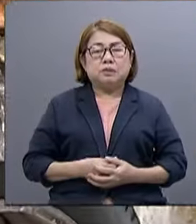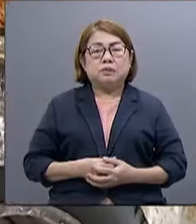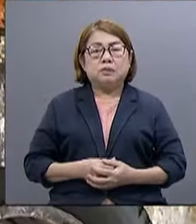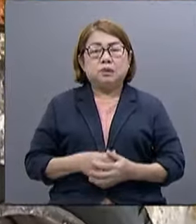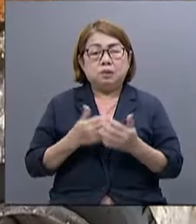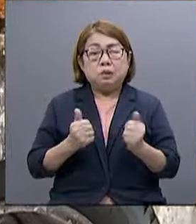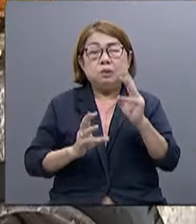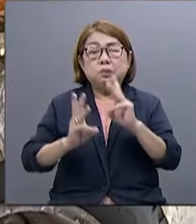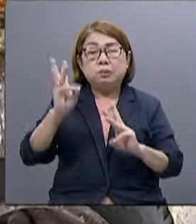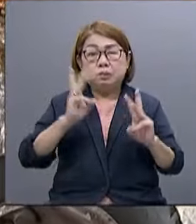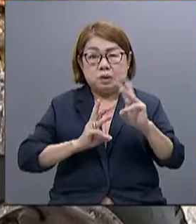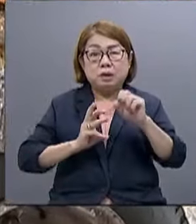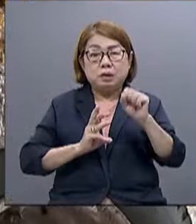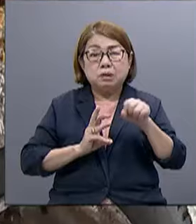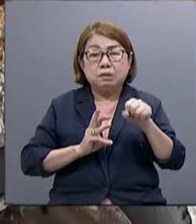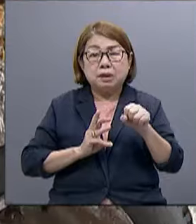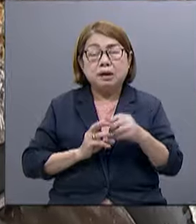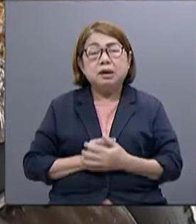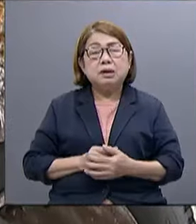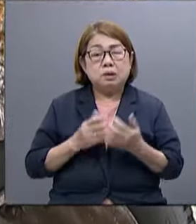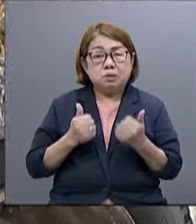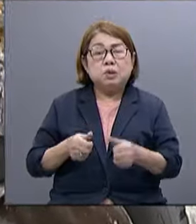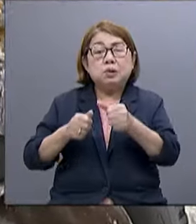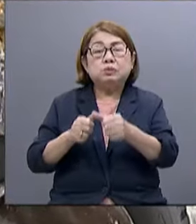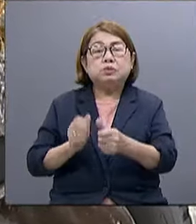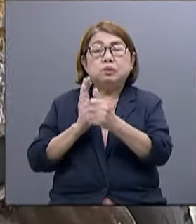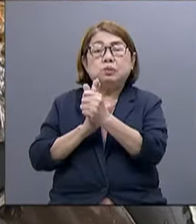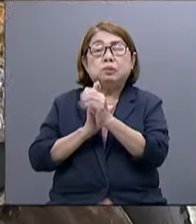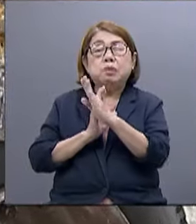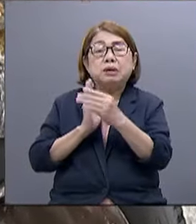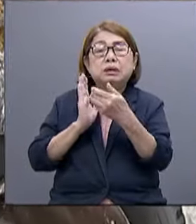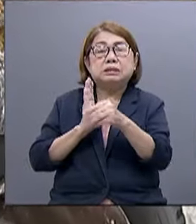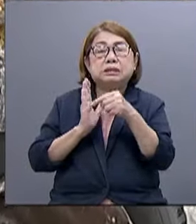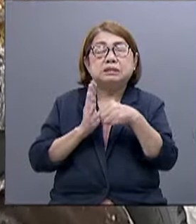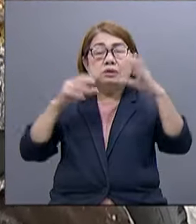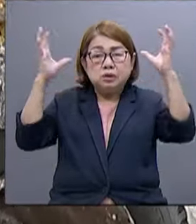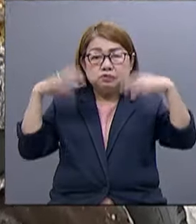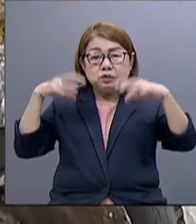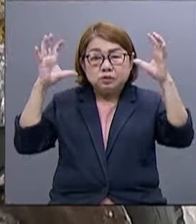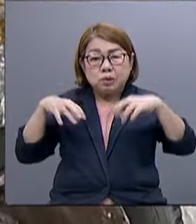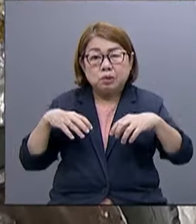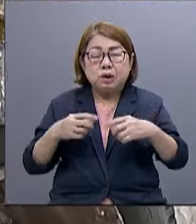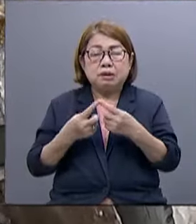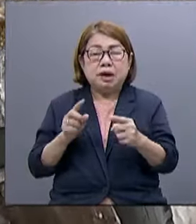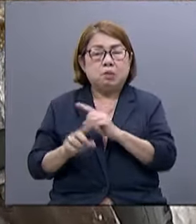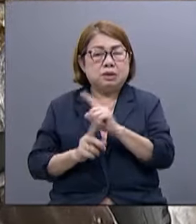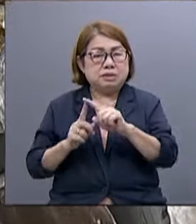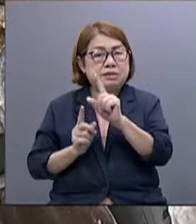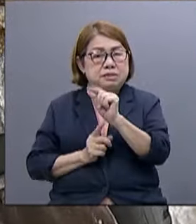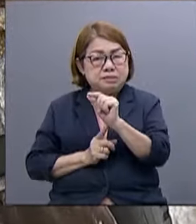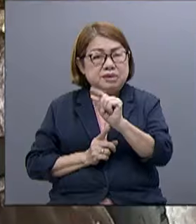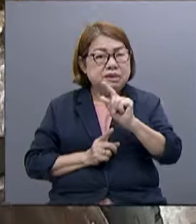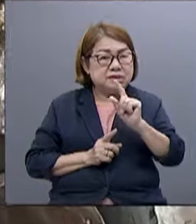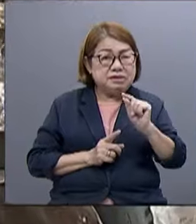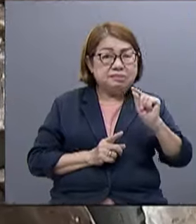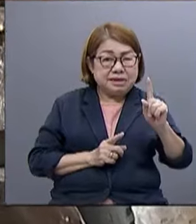ายังมีเวลายังมีโอกาสนะครับถึงแม้ว่าช่วงนี้เนี่ยที่อุบลฝนจะตกแต่เขาบอกมาว่า20-21เนี่ยที่เป็นช่วงขบวนแห่2วัน2คืน